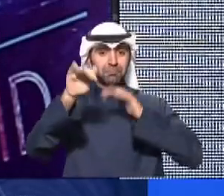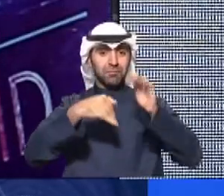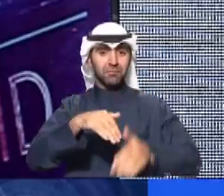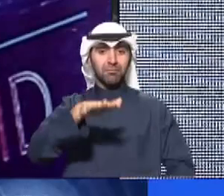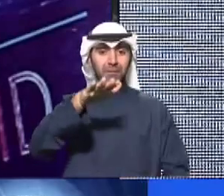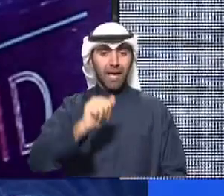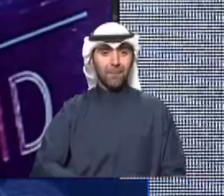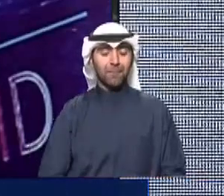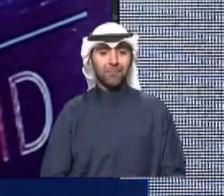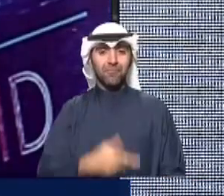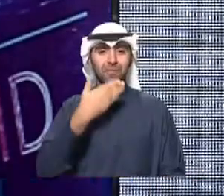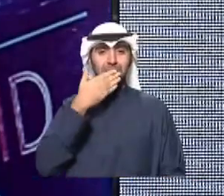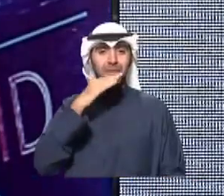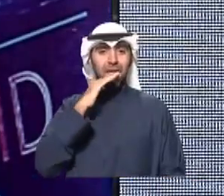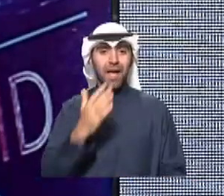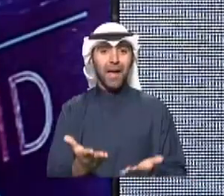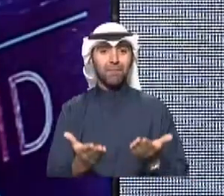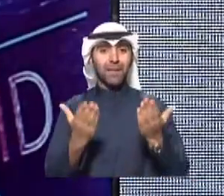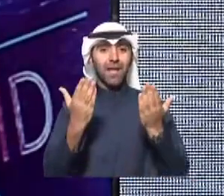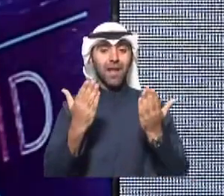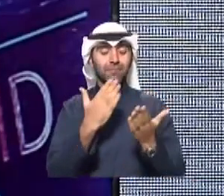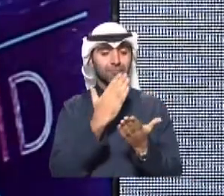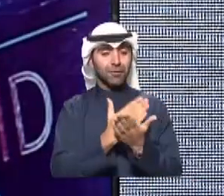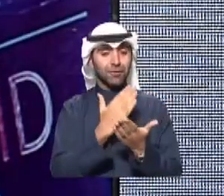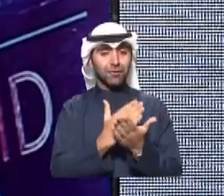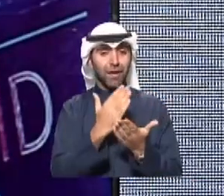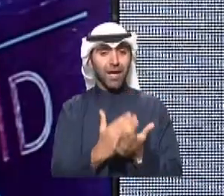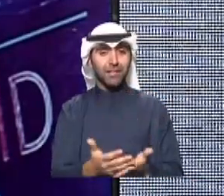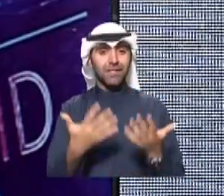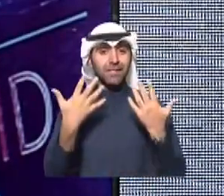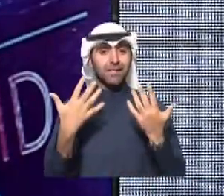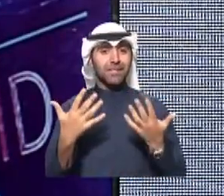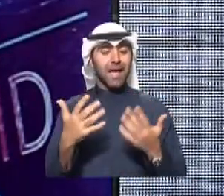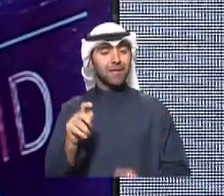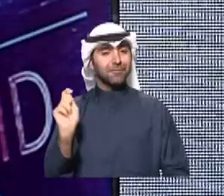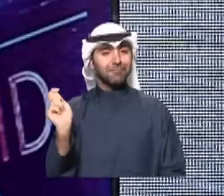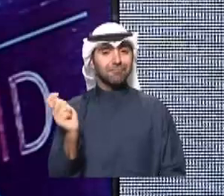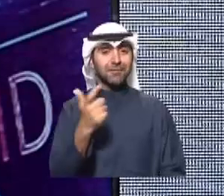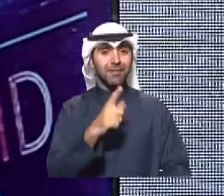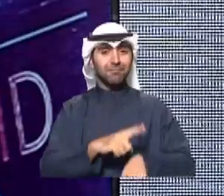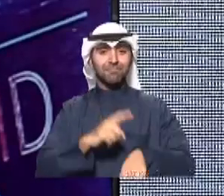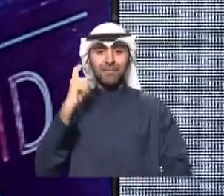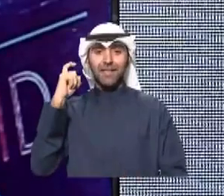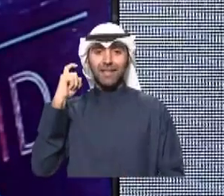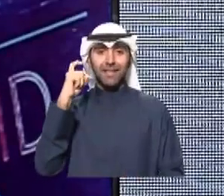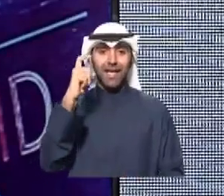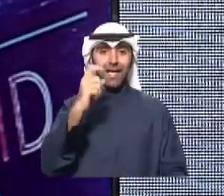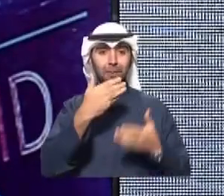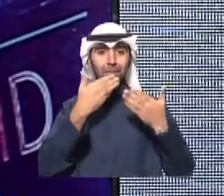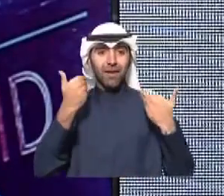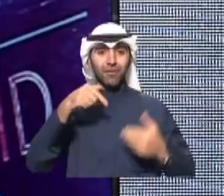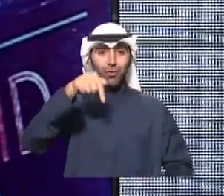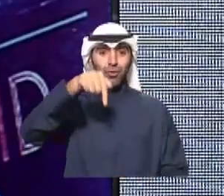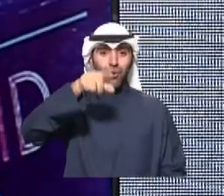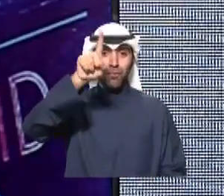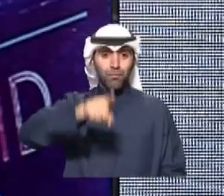قياسية، الأعداد الكبيرة اللي قاعدين نستقبلها في فترة جدا يعني وجيزة، يعني أول يوم تقريبا ما